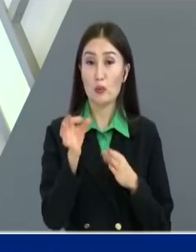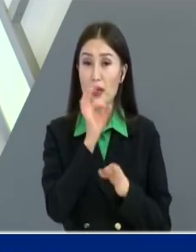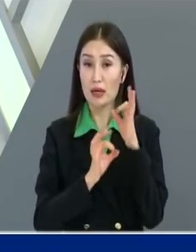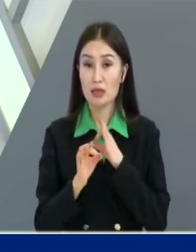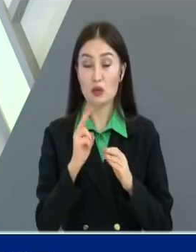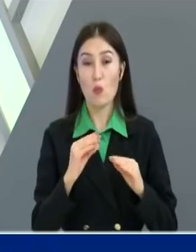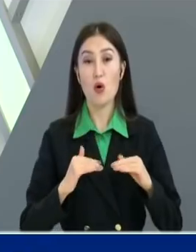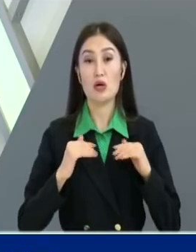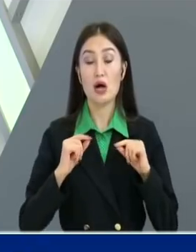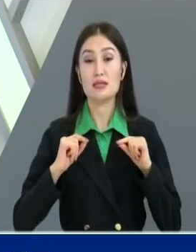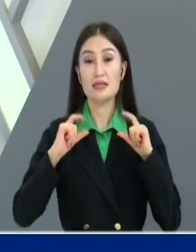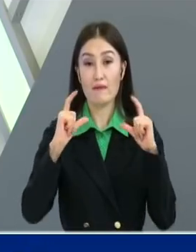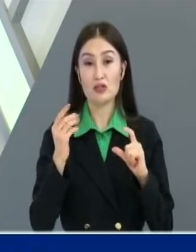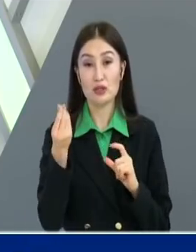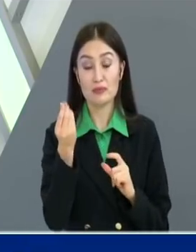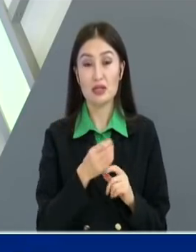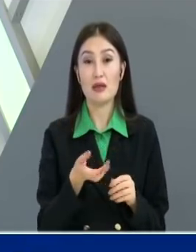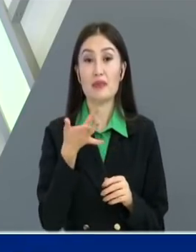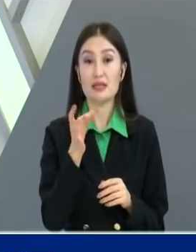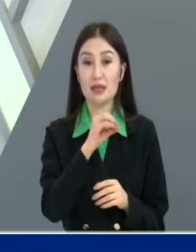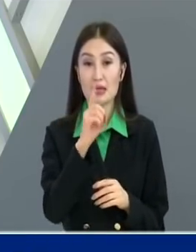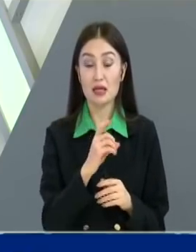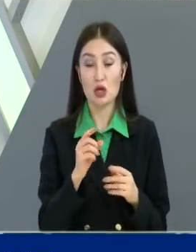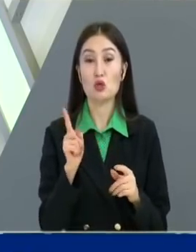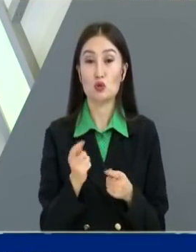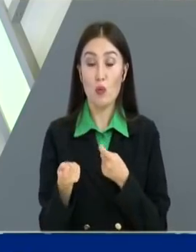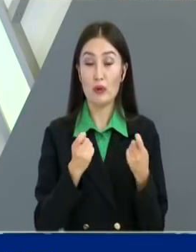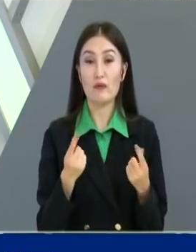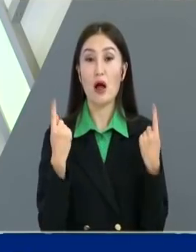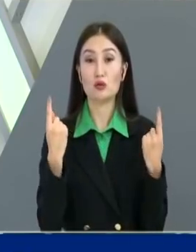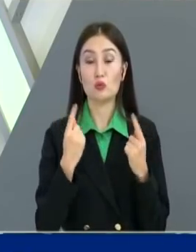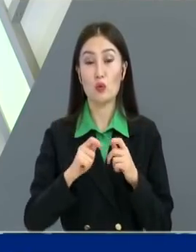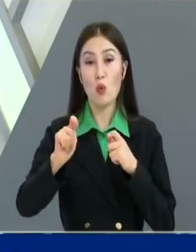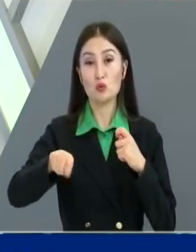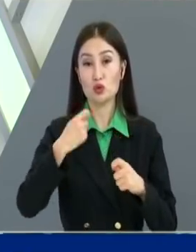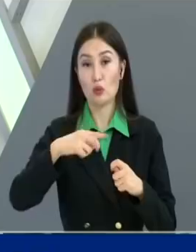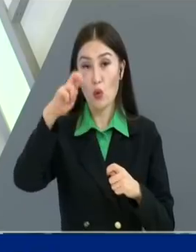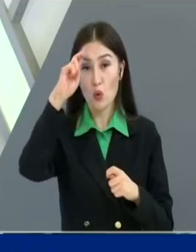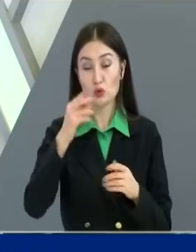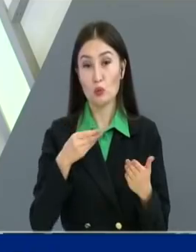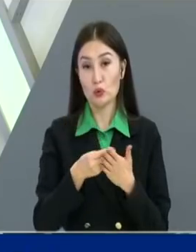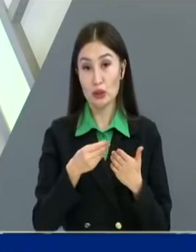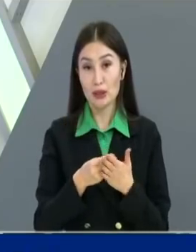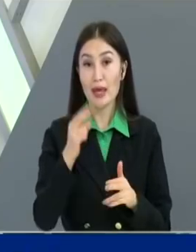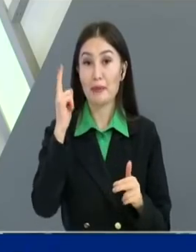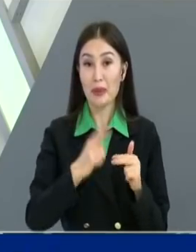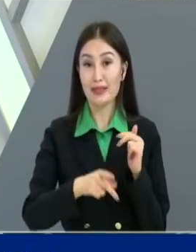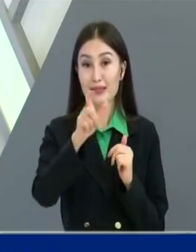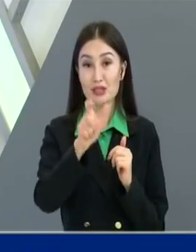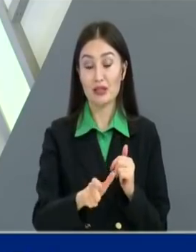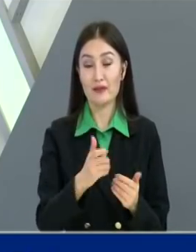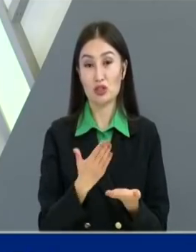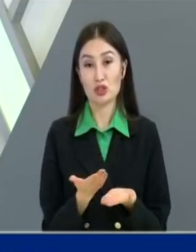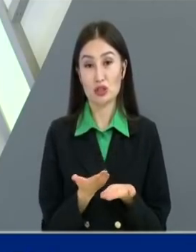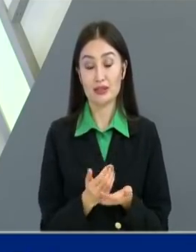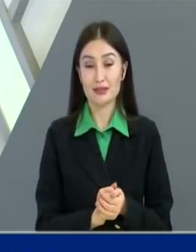по завышенным ценам в несколько раз, что привело впоследствии к огромному ущербу госбюджета и потере человеческих